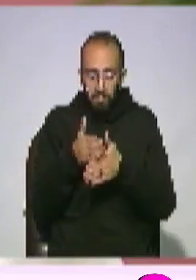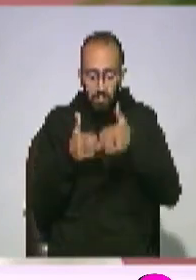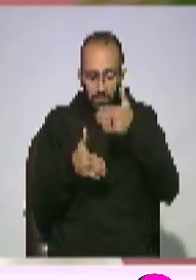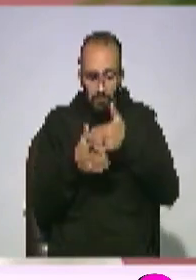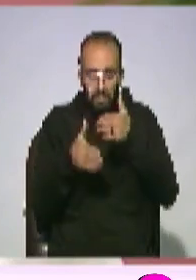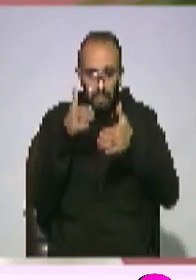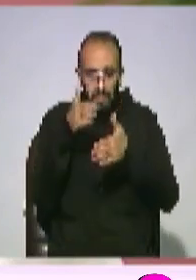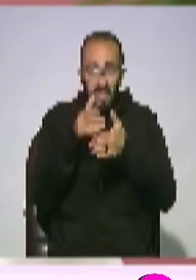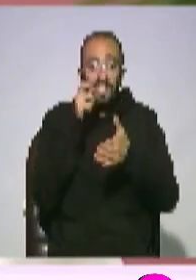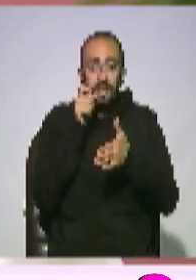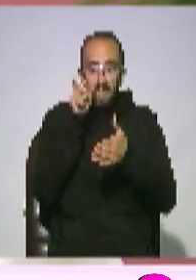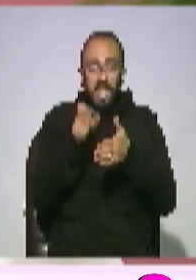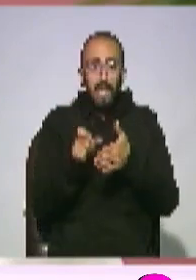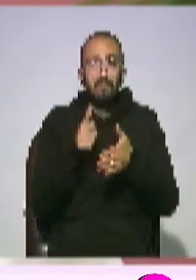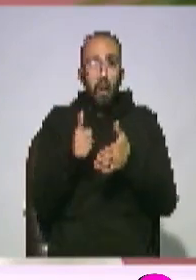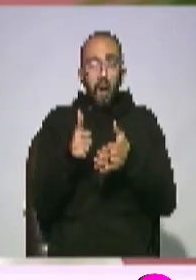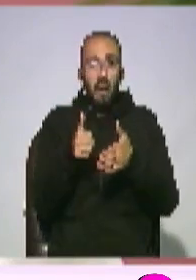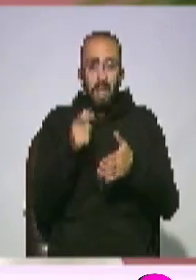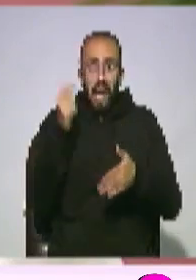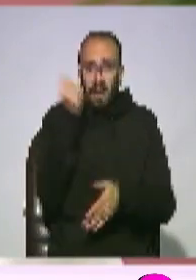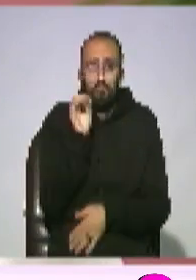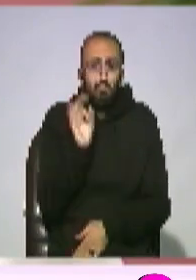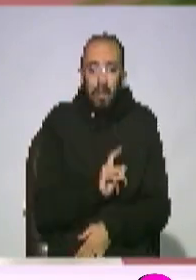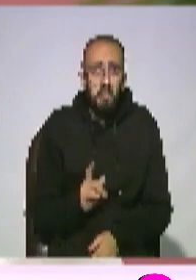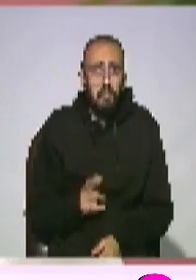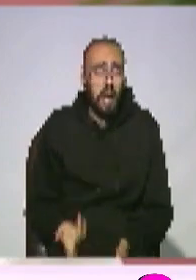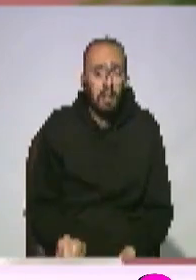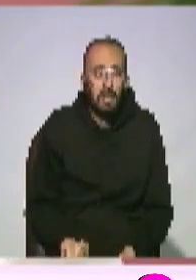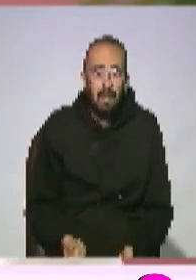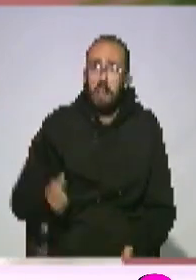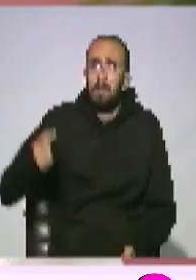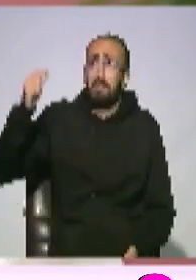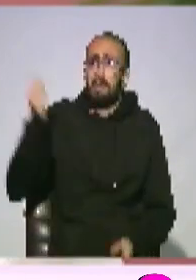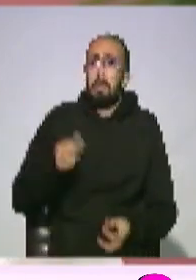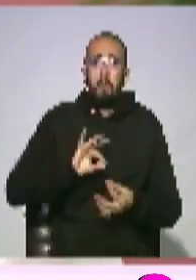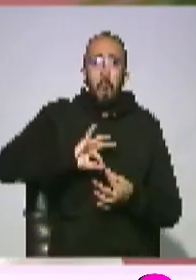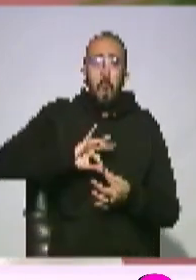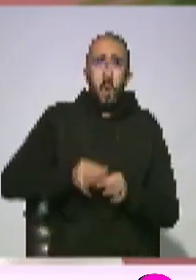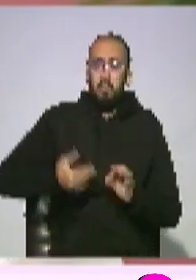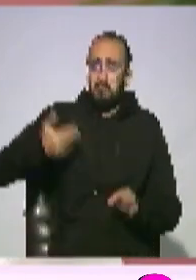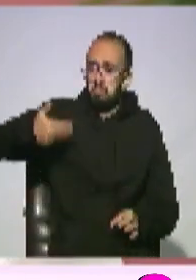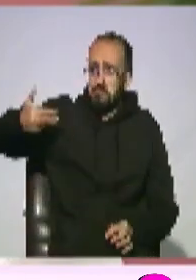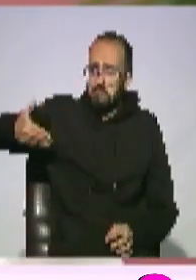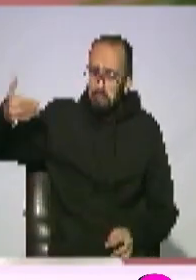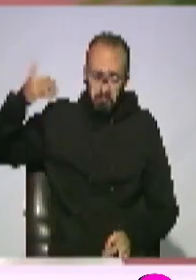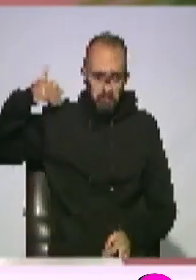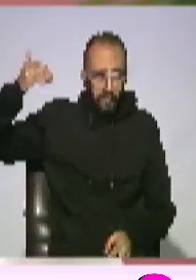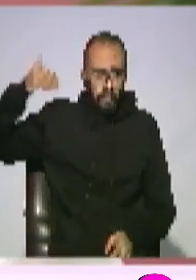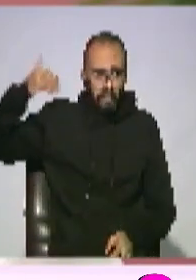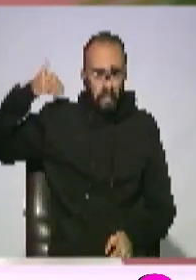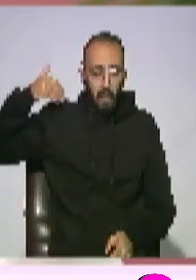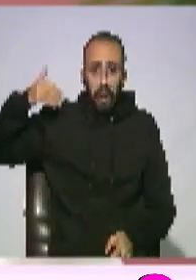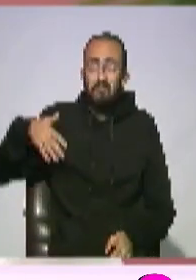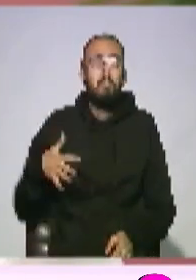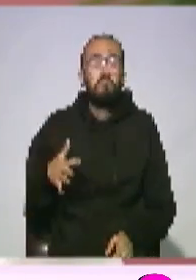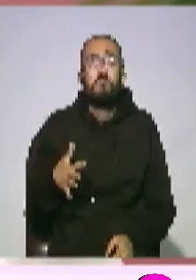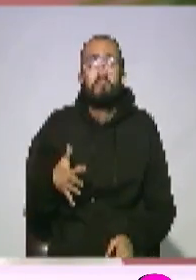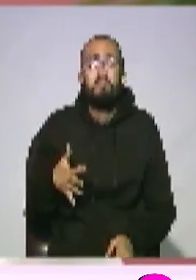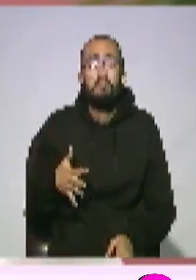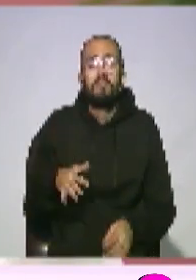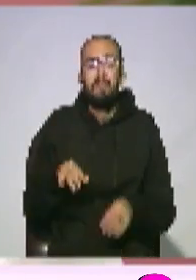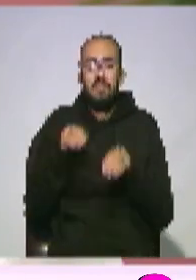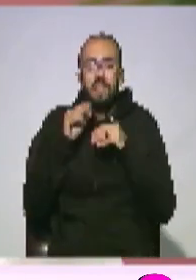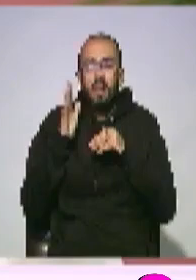وانسان صالح ده مسؤوليه. مش لازم يكون غني على فكره، مش لازم يكون ملياردير، مش لازم تسيب له اولادك ثروه تتخطى الملايين. على